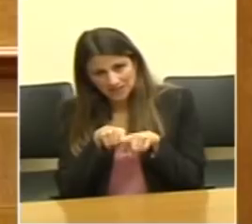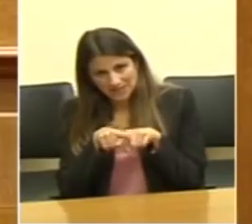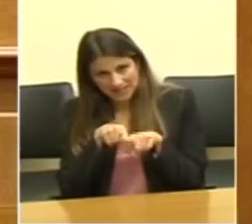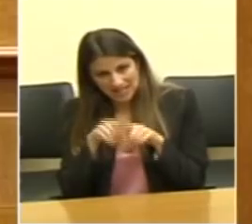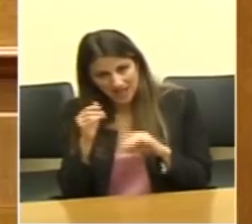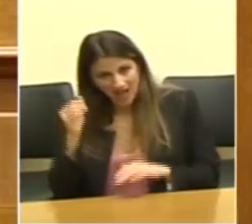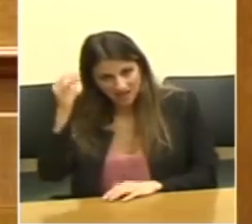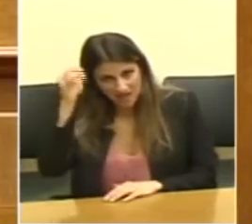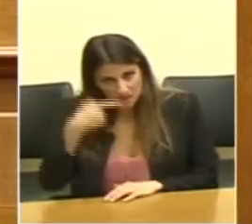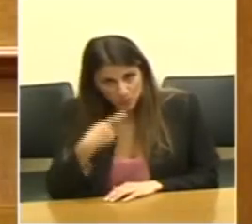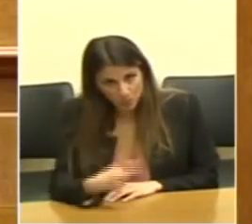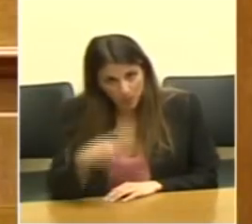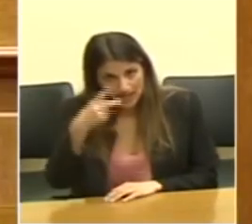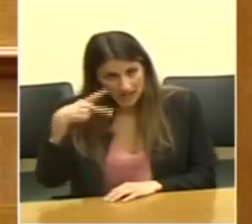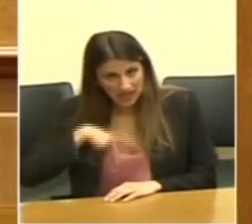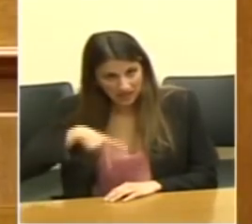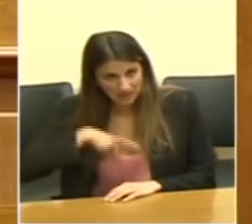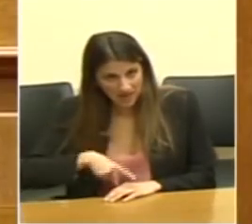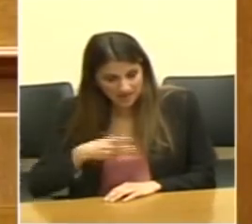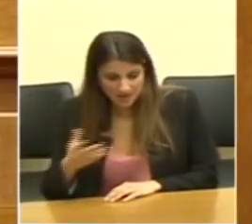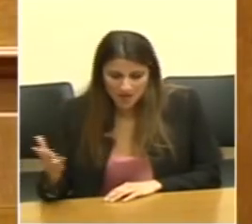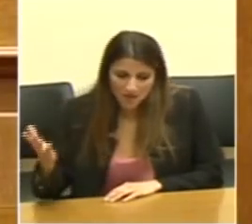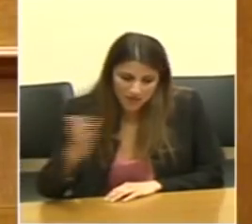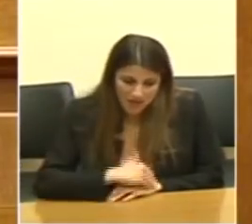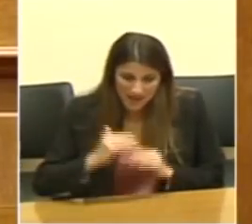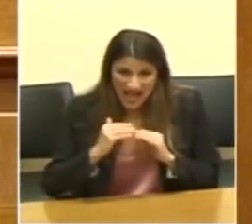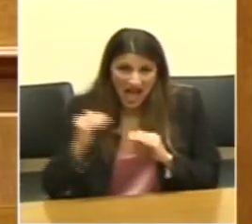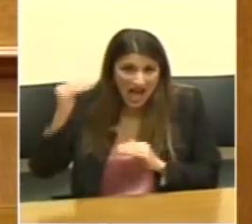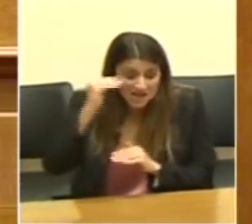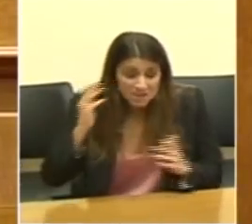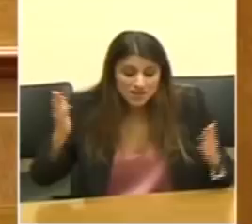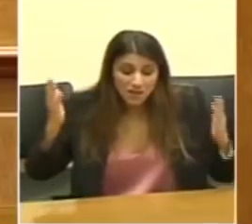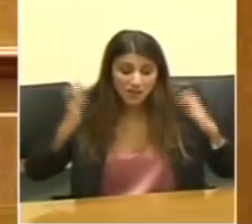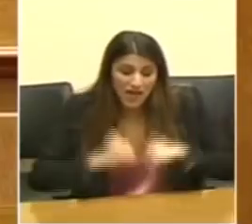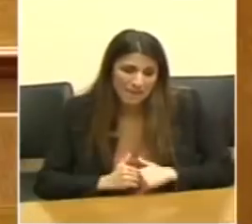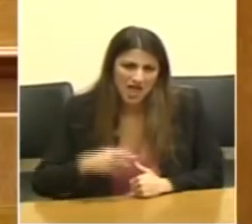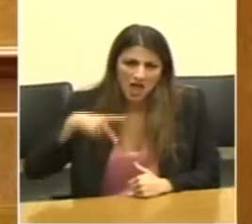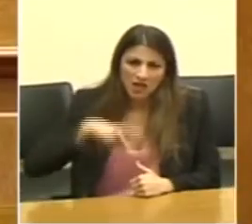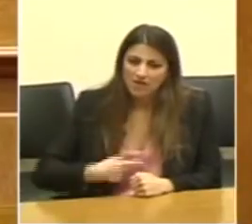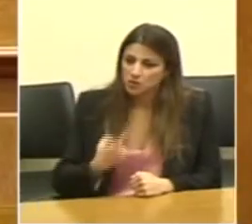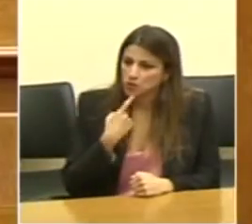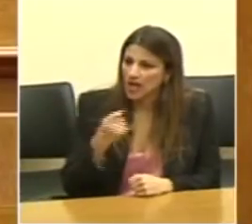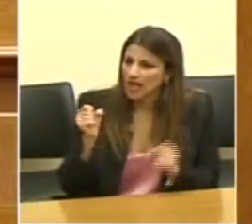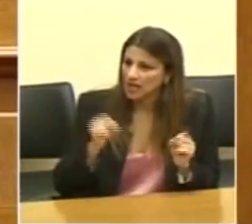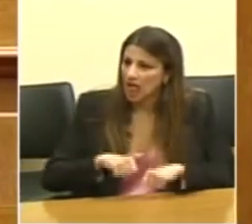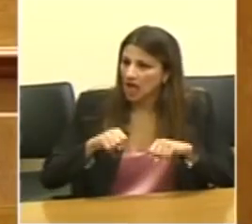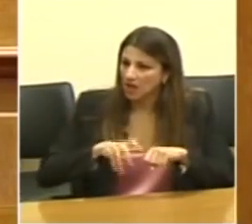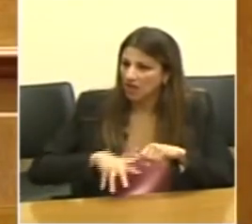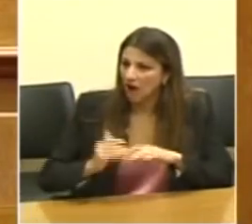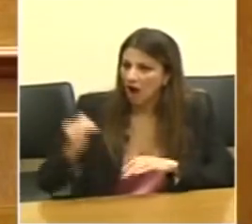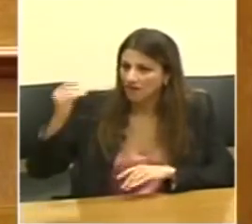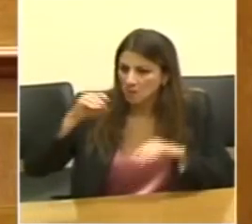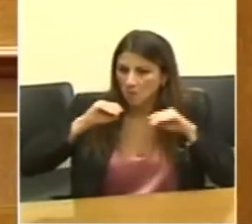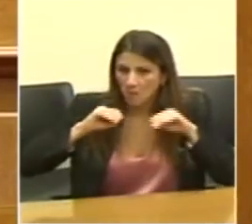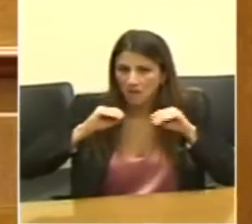την αναβάθμιση για την οποία μίλαγε τόσες μέρες η κυβέρνηση στη διαδικασία της συζήτησης